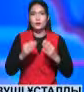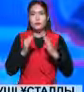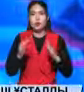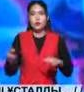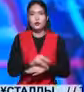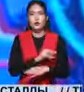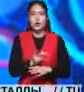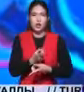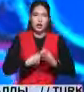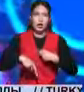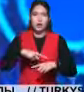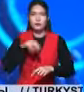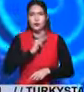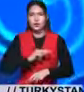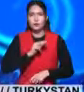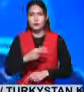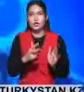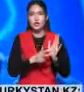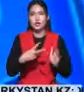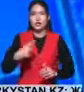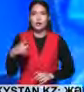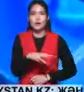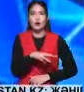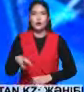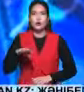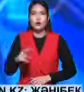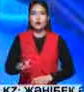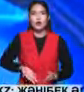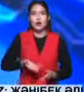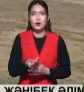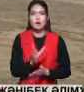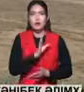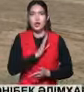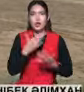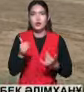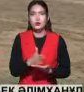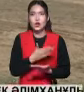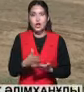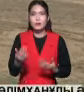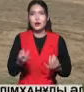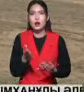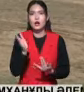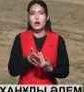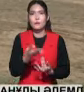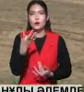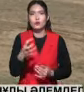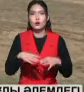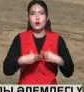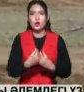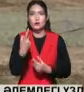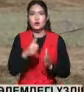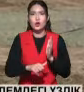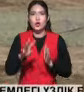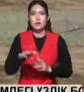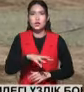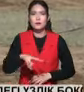жөндеу қалпына келтіру жұмыстарына 821 миллион теңге өтемақы төленді. Одан бөлек мүлкі бөлінген 400 отбасы 164